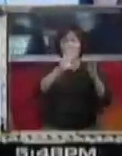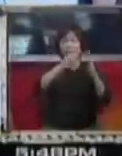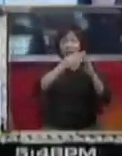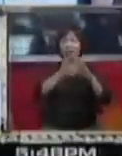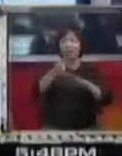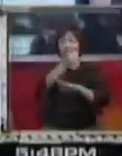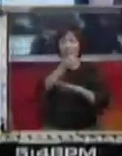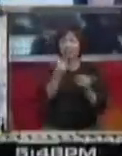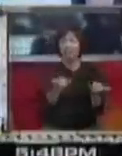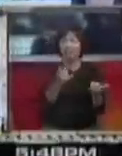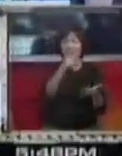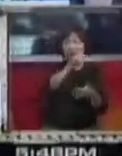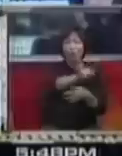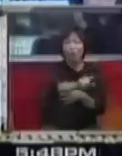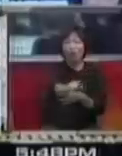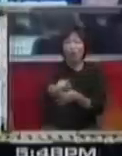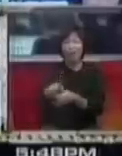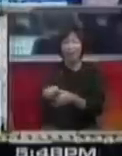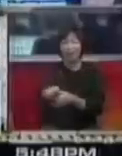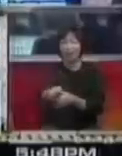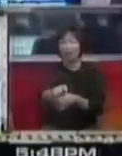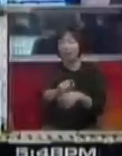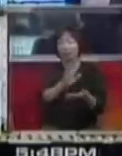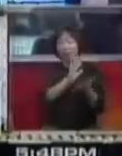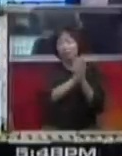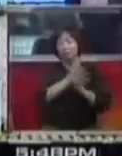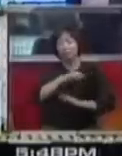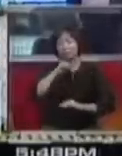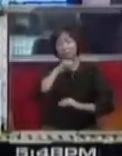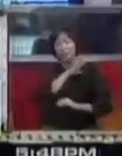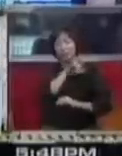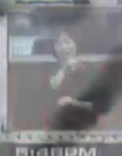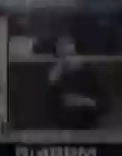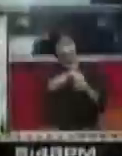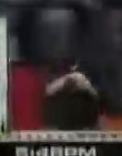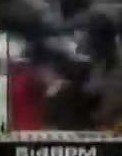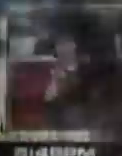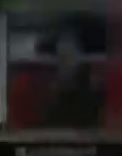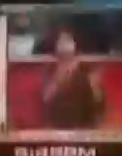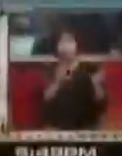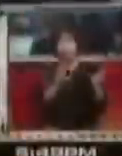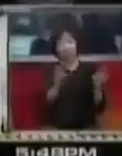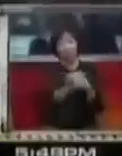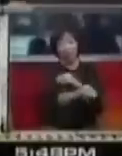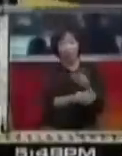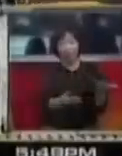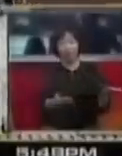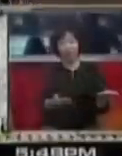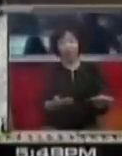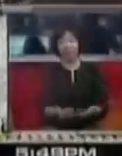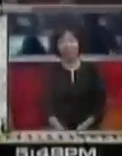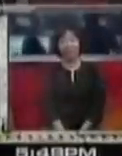sa nagaganap na kababuyan? Diyan bang pwede may tawag dyan sa iyong tanggapan?